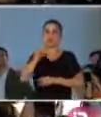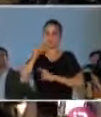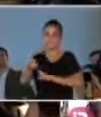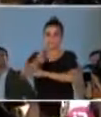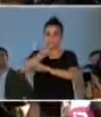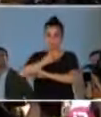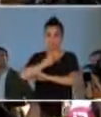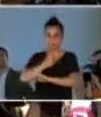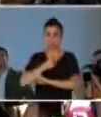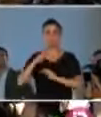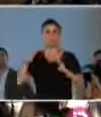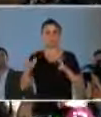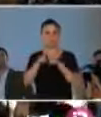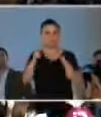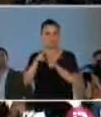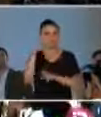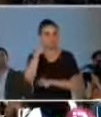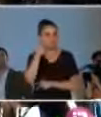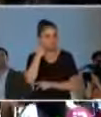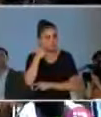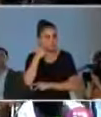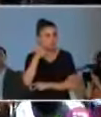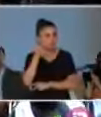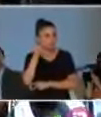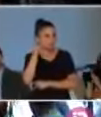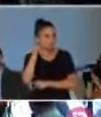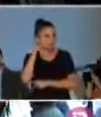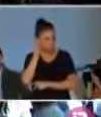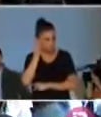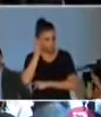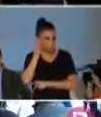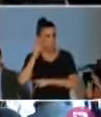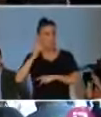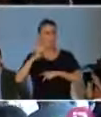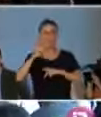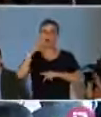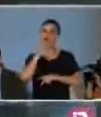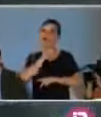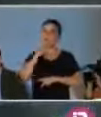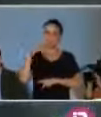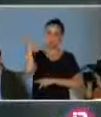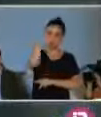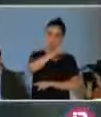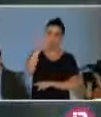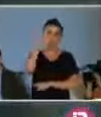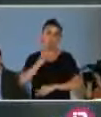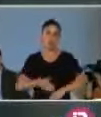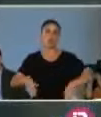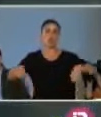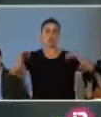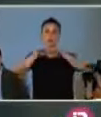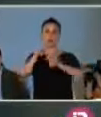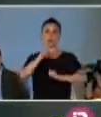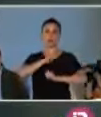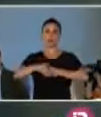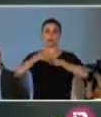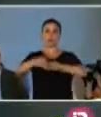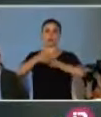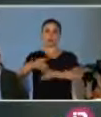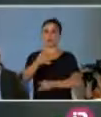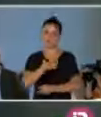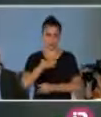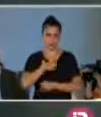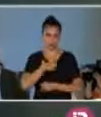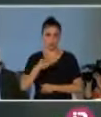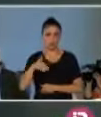Veig la societat feminista que es compromet en la lluita per una igualtat entre homes i dones que no pot esperar més.